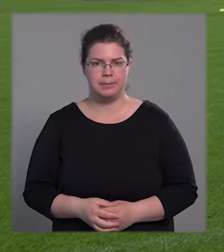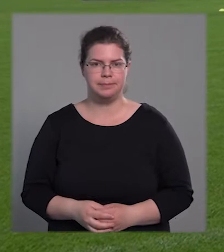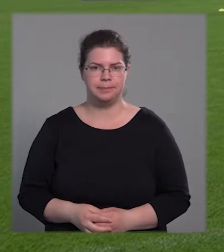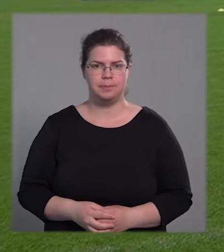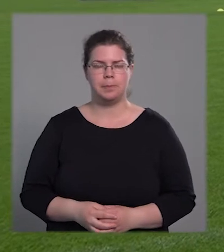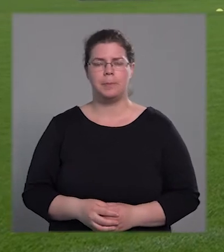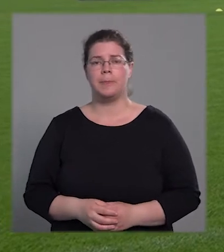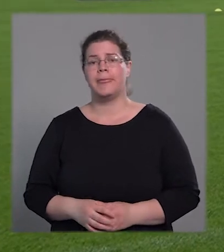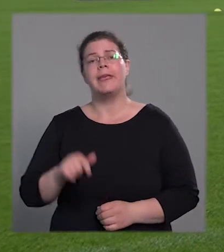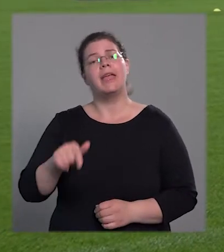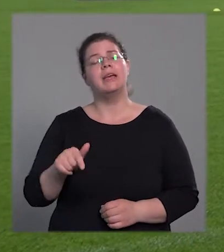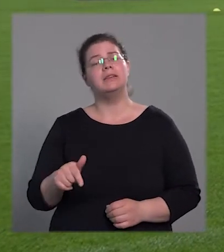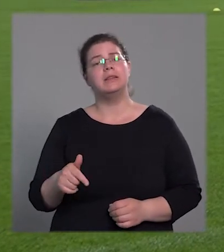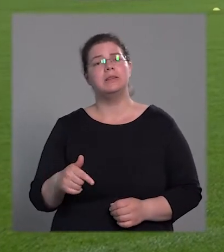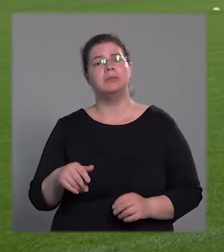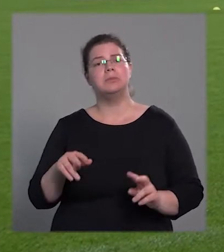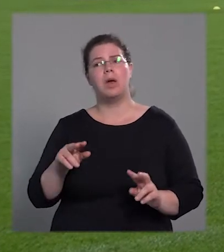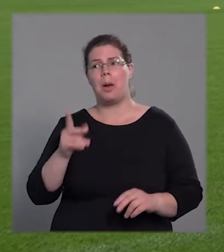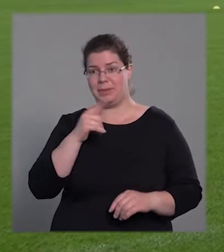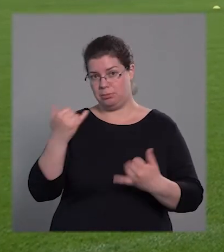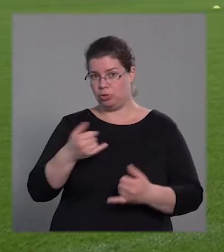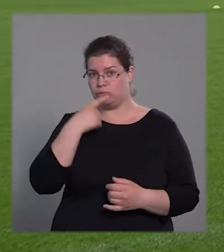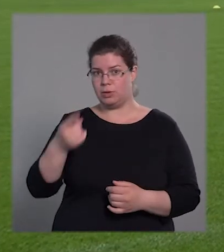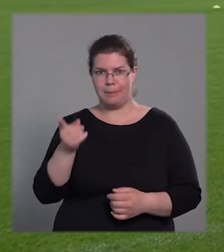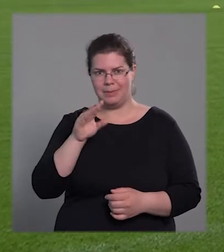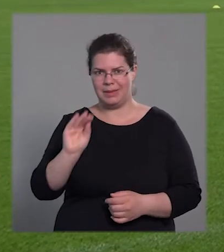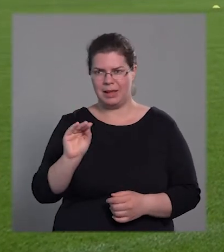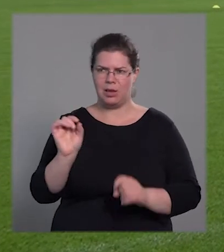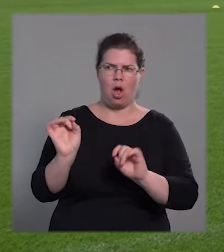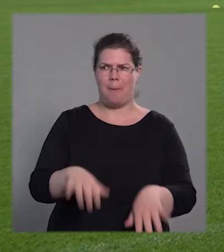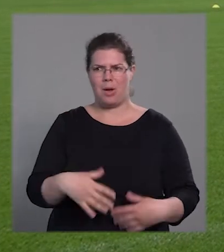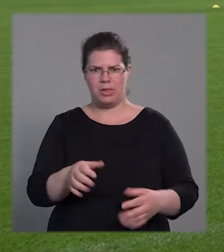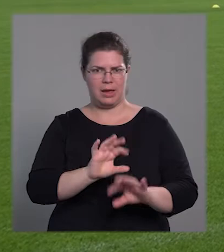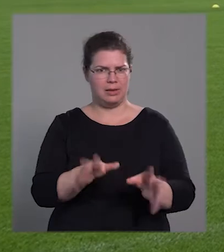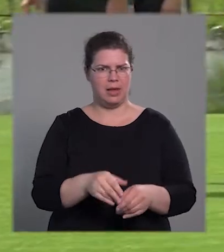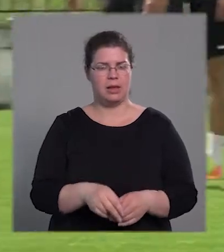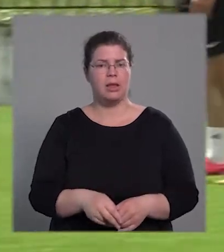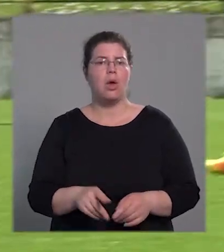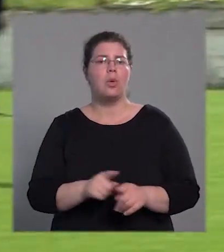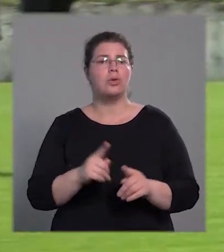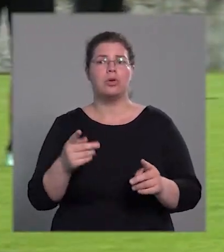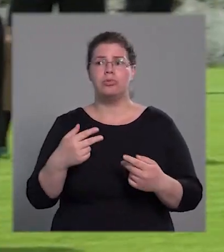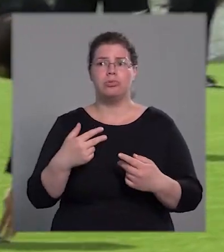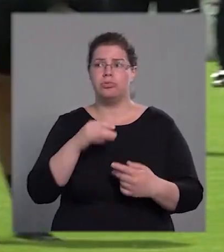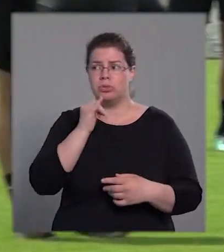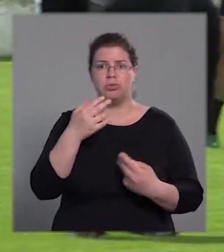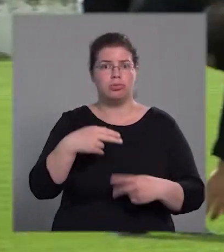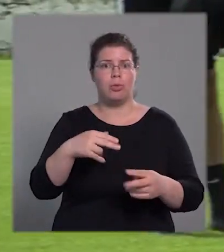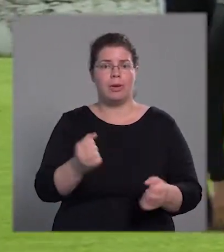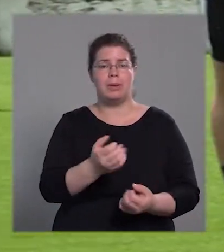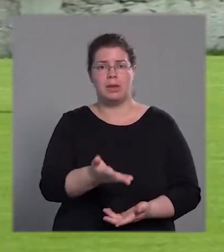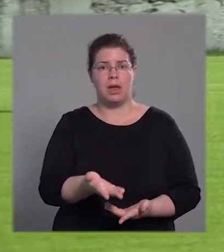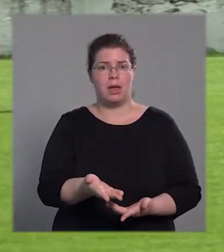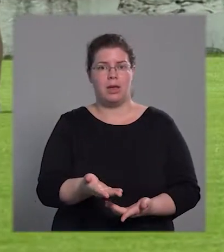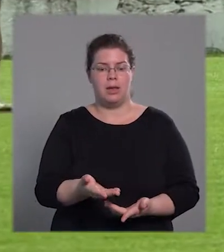Az tulajdonképpen, amit most mondasz, az mit jelent, hogy abba hagyják az egészet? Hát úgy, hogy nem edzettek tovább, tehát tehát